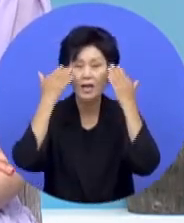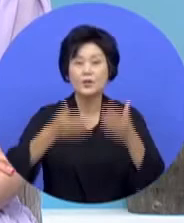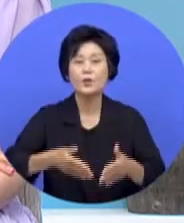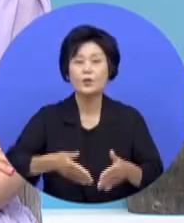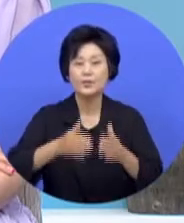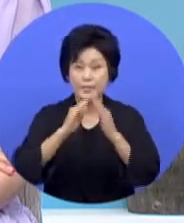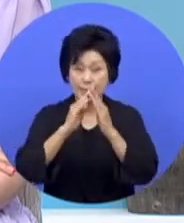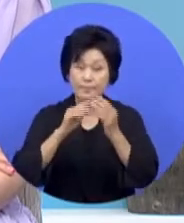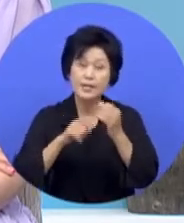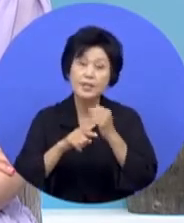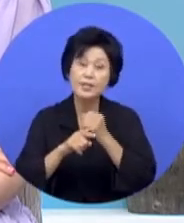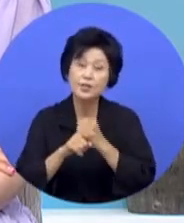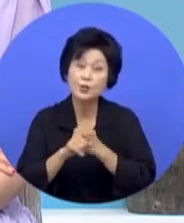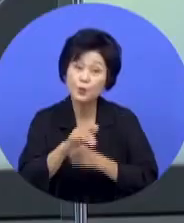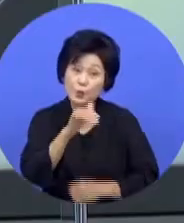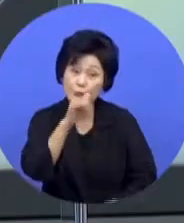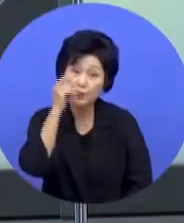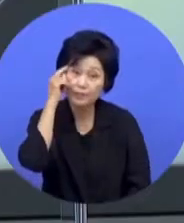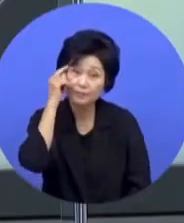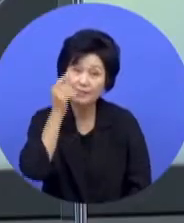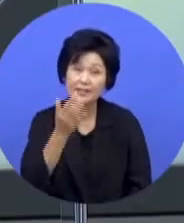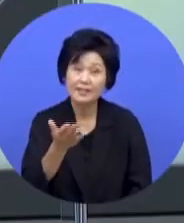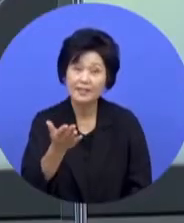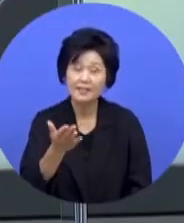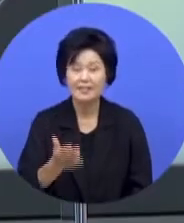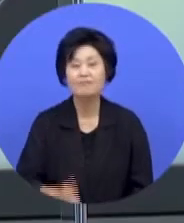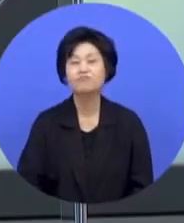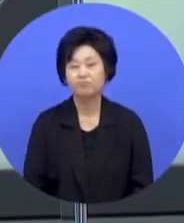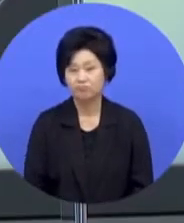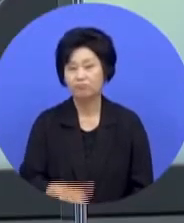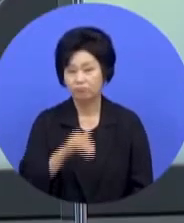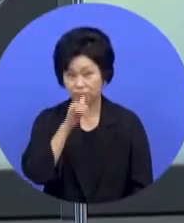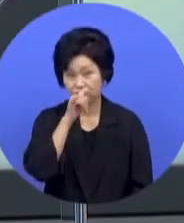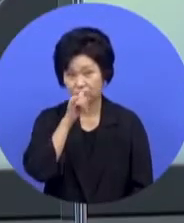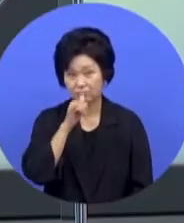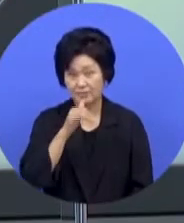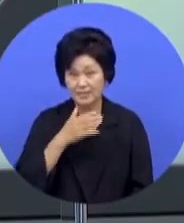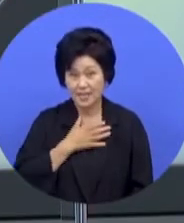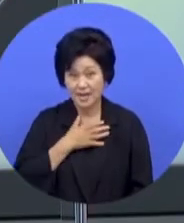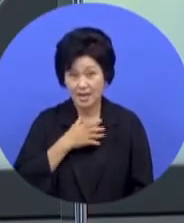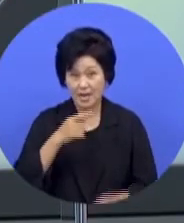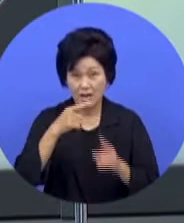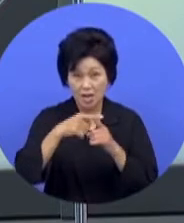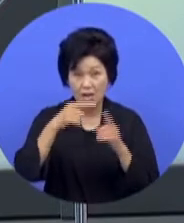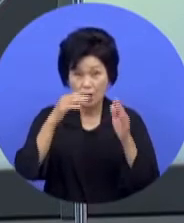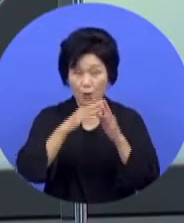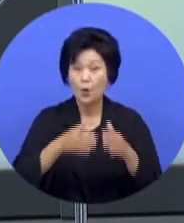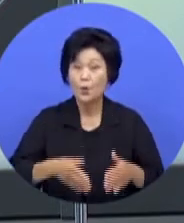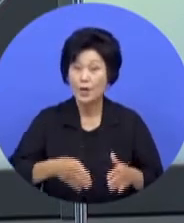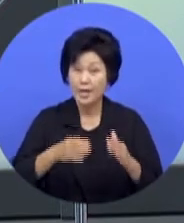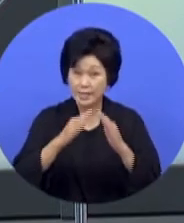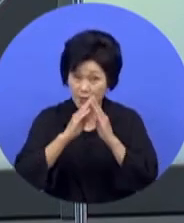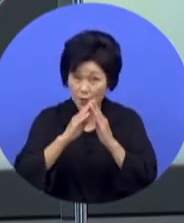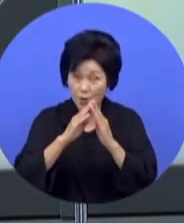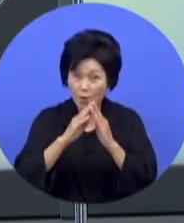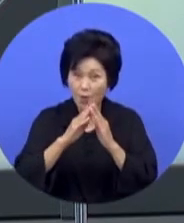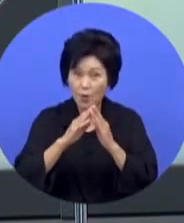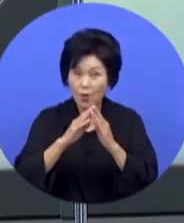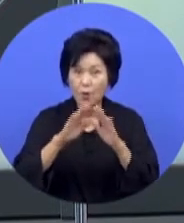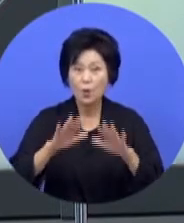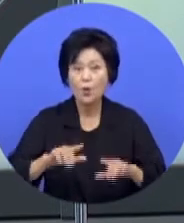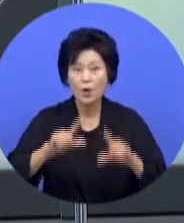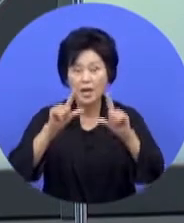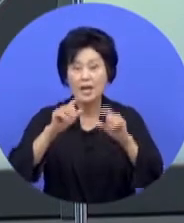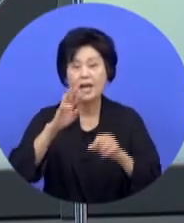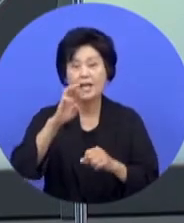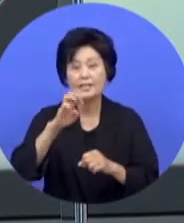아 있죠. 네. 뭐 제가 이제 복된 교회를 개척을 했어요. 네. 그리고 이제 올해 33년 차인데. 그러세요? 예. 네.